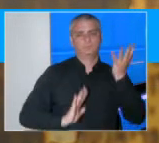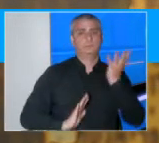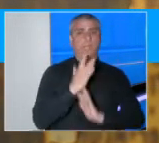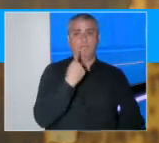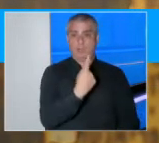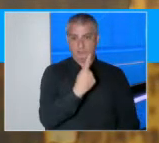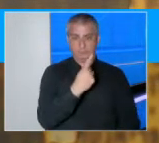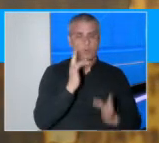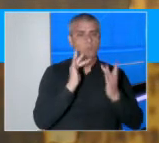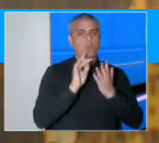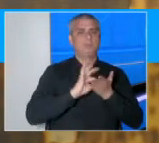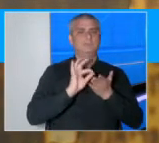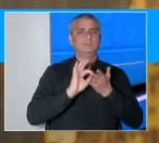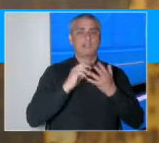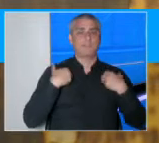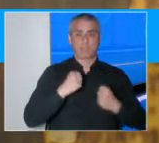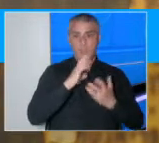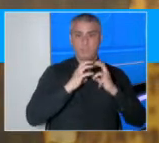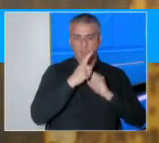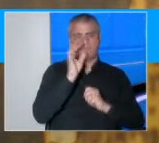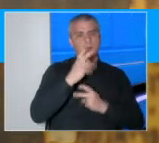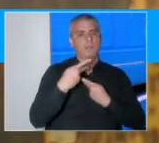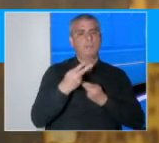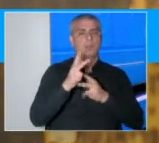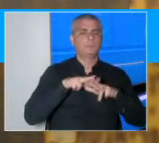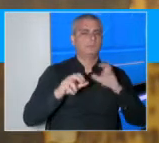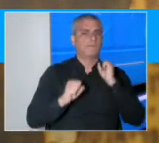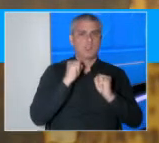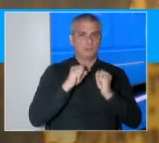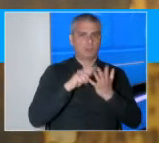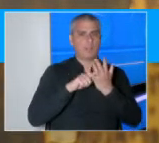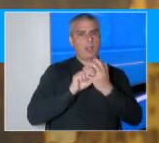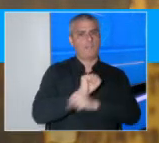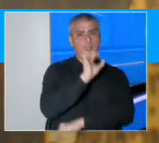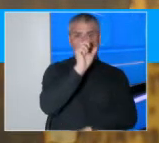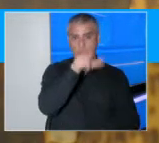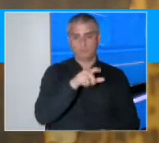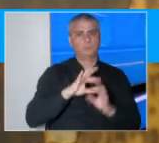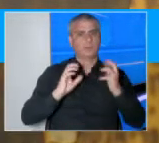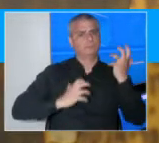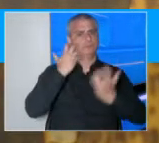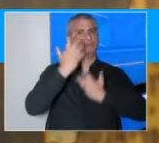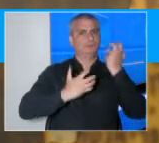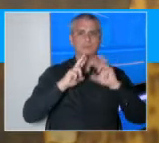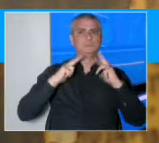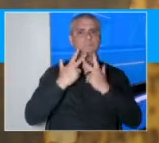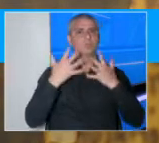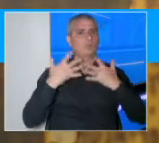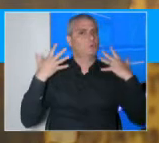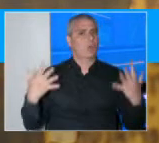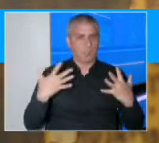משרד הביטחון בפתח תקווה, עדיין מאושפז במצב אנוש. בעקבות המחאה של סעידיאן פרצה מחאה ציבורית